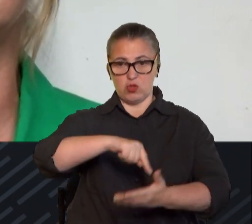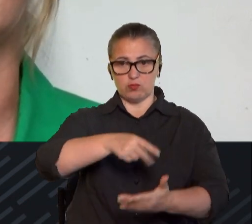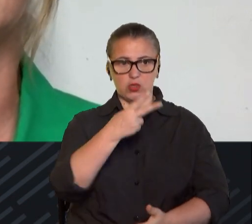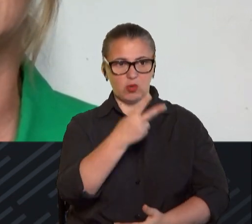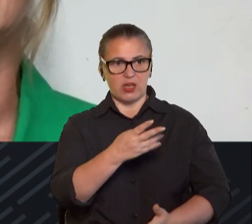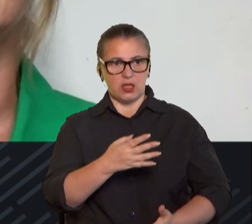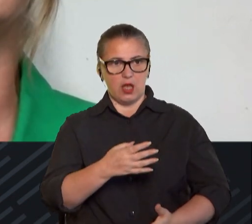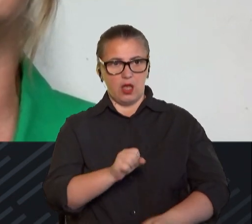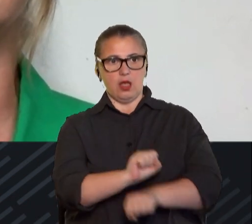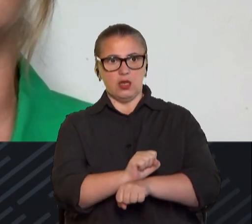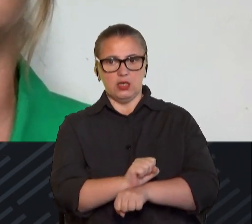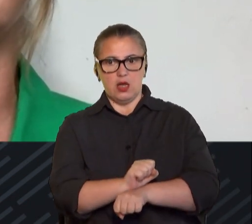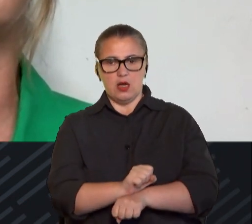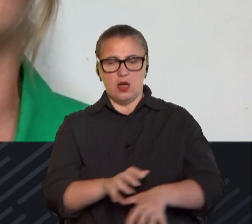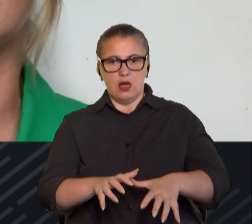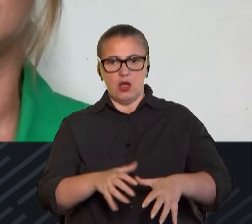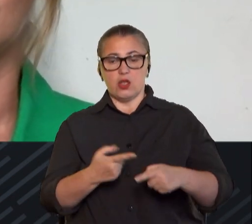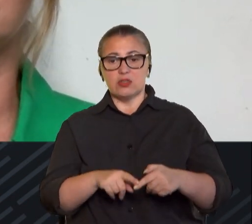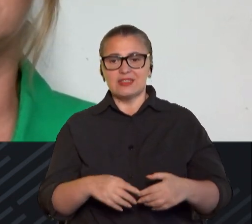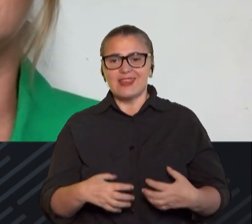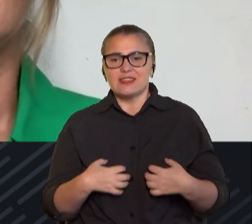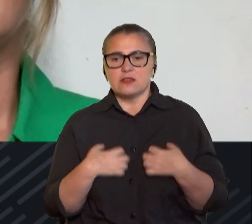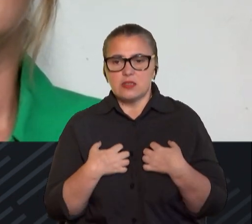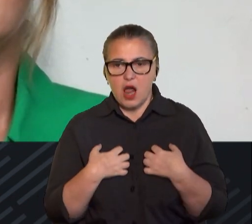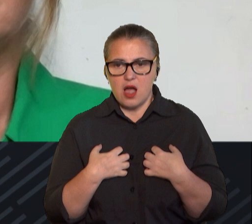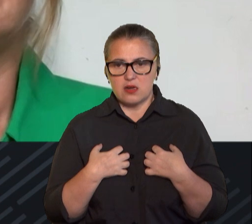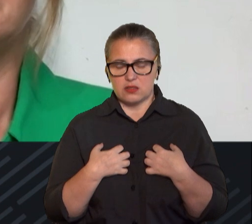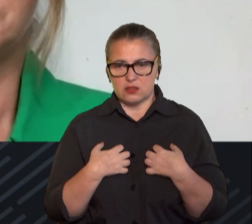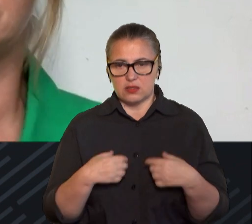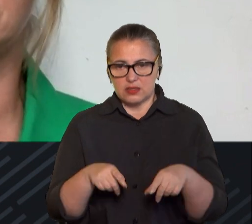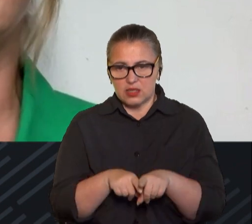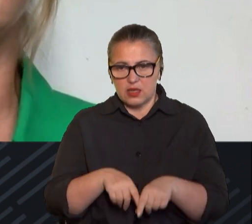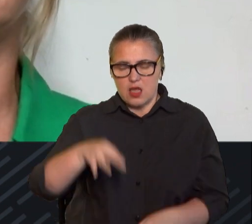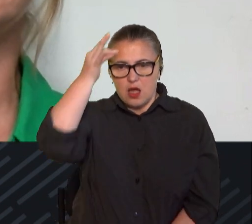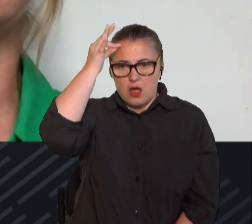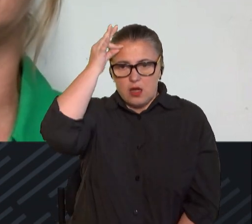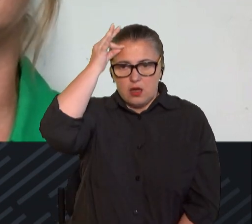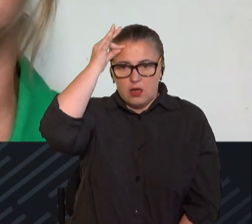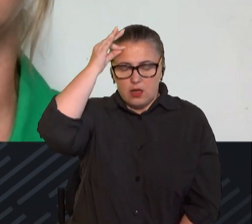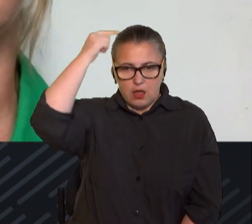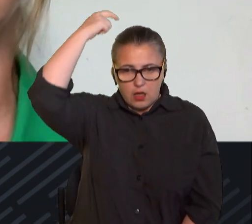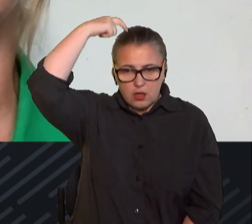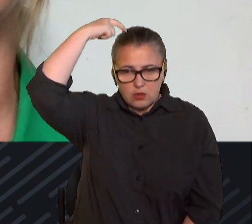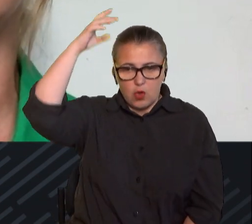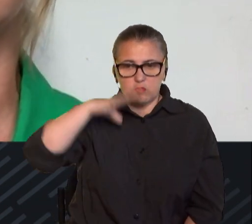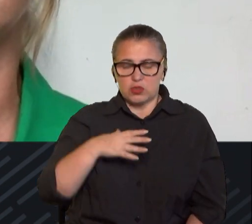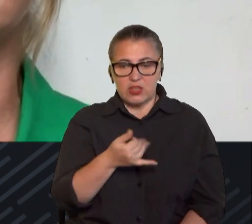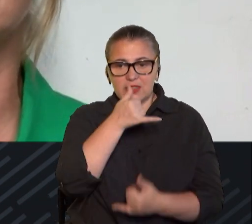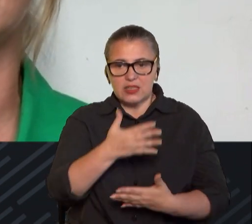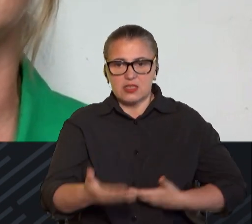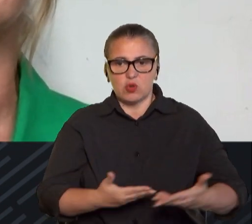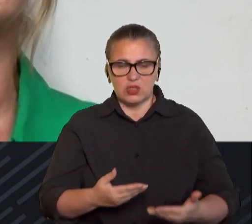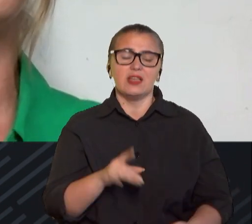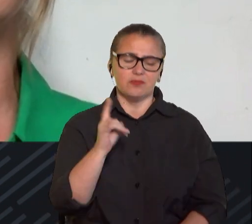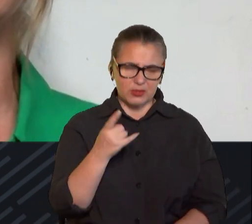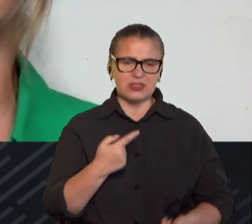за дитиною, але настільки отой страх, оте сиділо в ній, що вона не змогла. Звісно, дитину ми